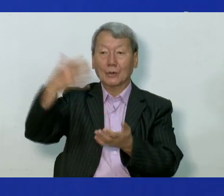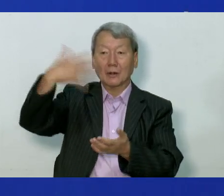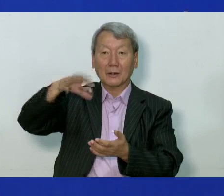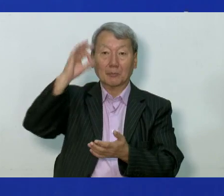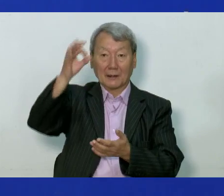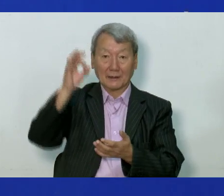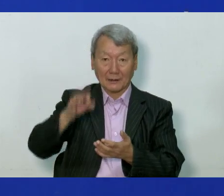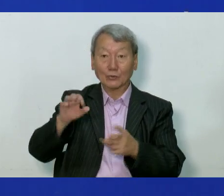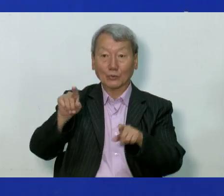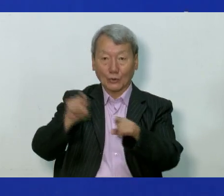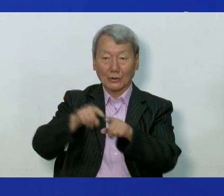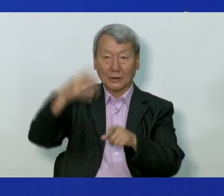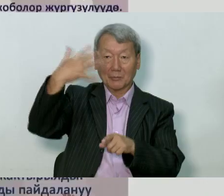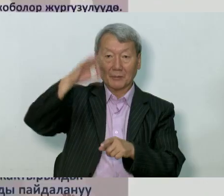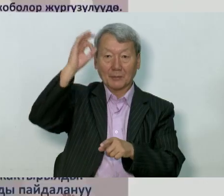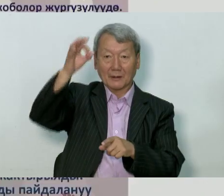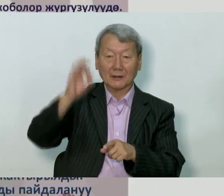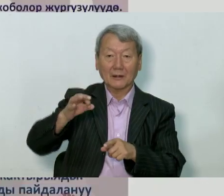50%